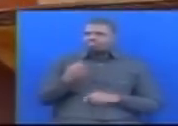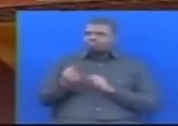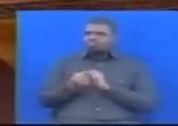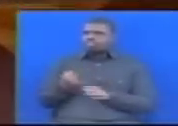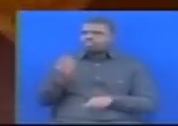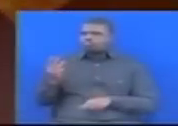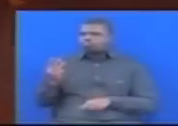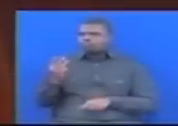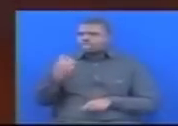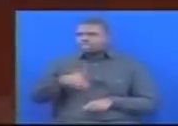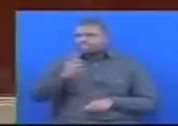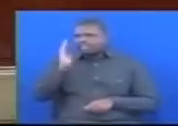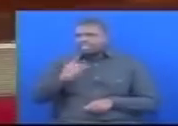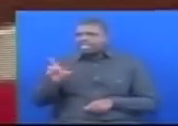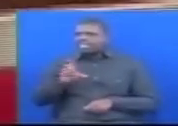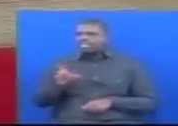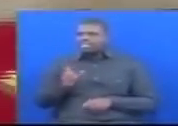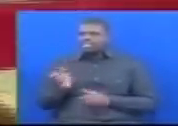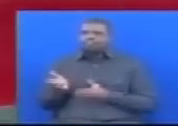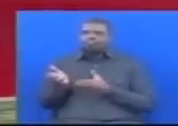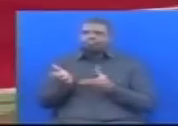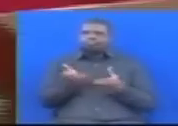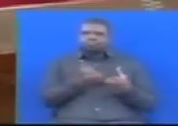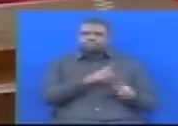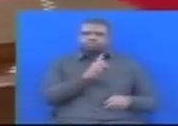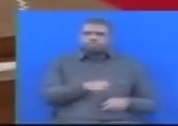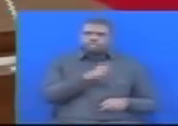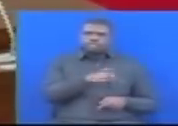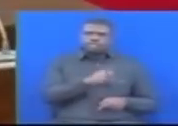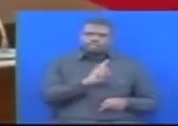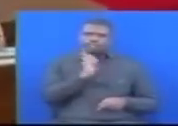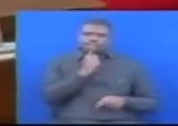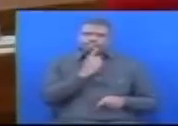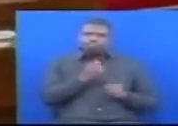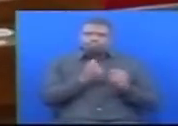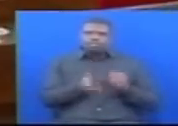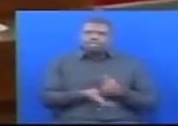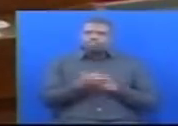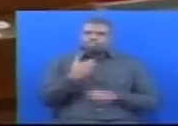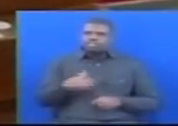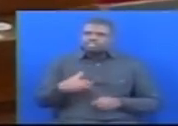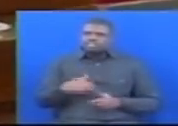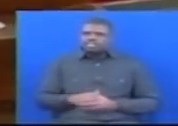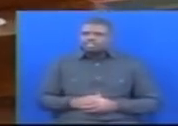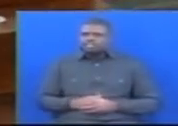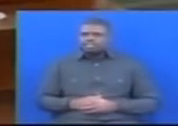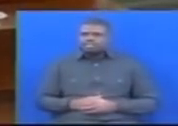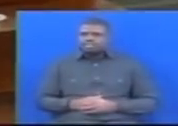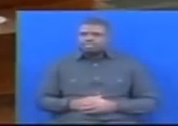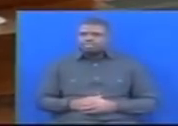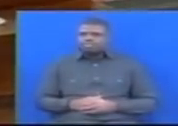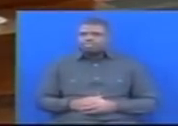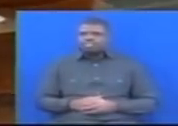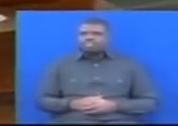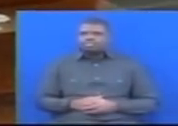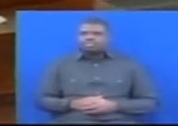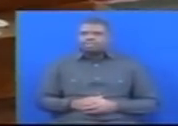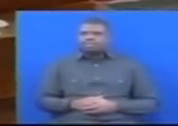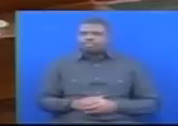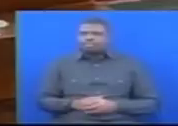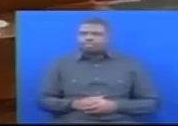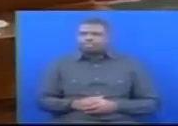hicho? Ni swali hilo ambalo limeelekezwa katika wizara ya elimu, sayansi na teknolojia na linapatiwa